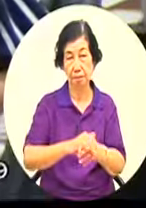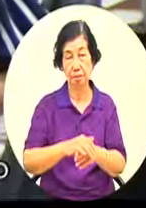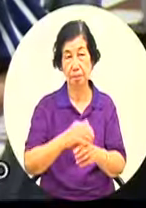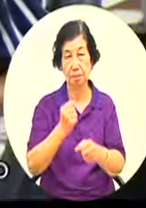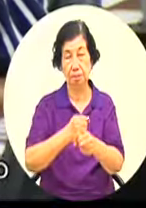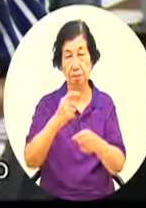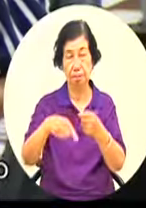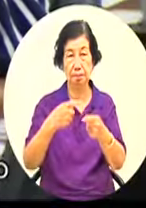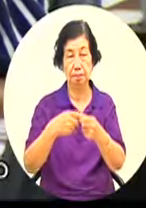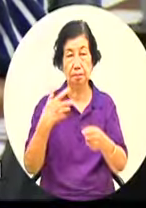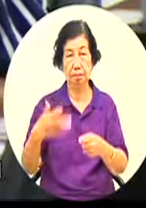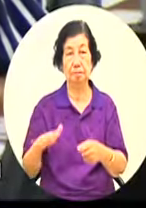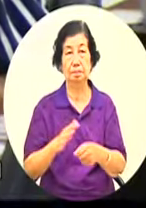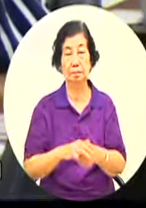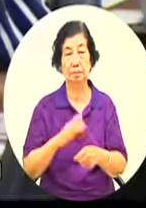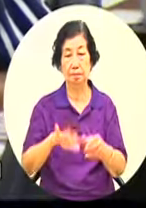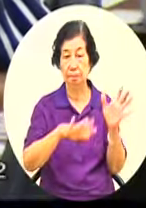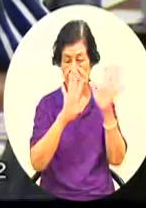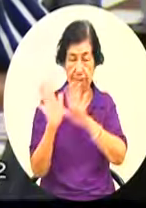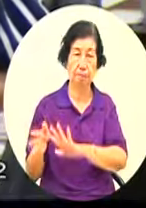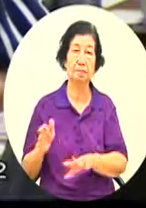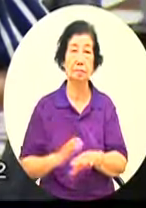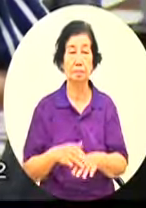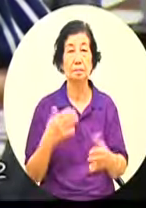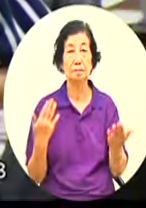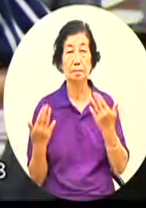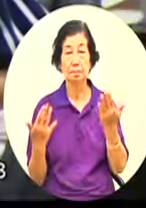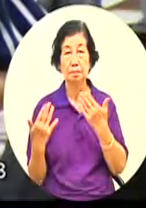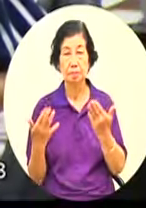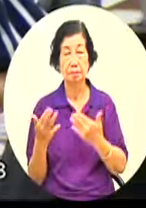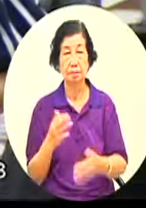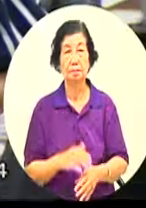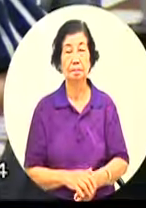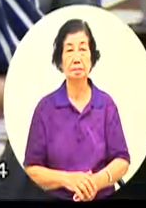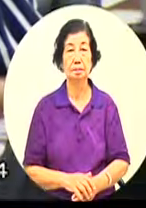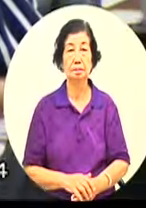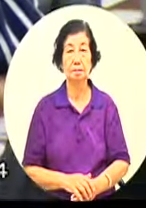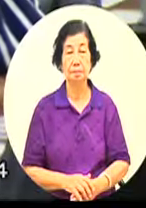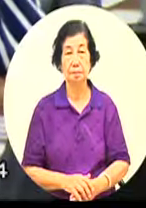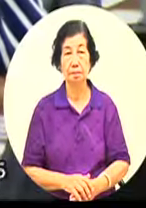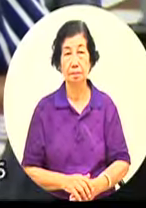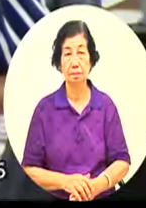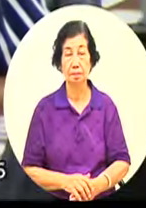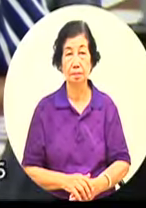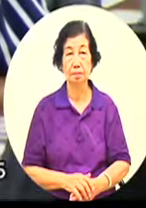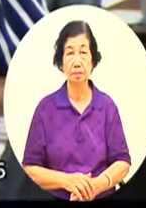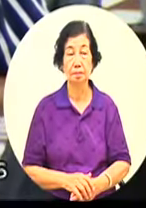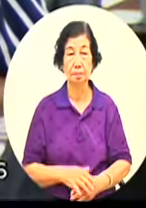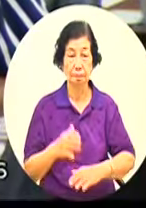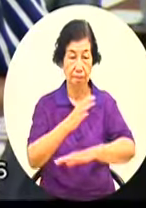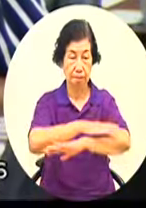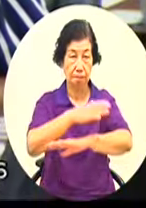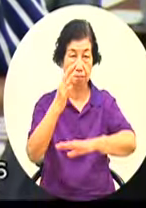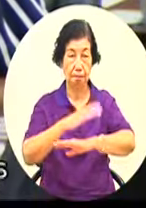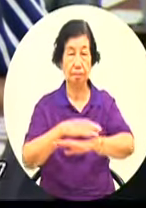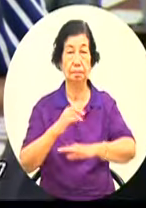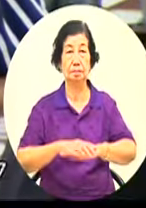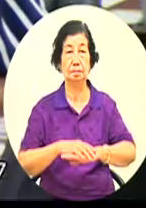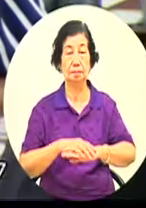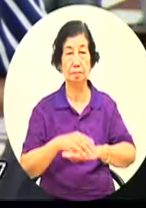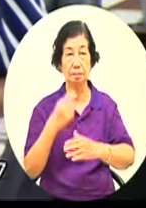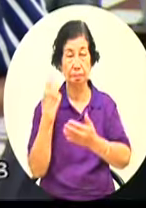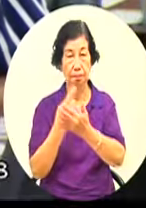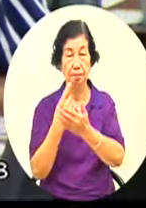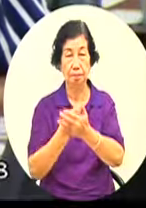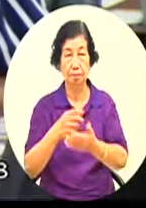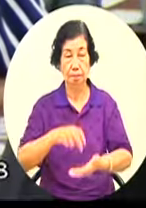以其实应该也知道状况。雅静要提的是，其实报章、媒体、杂志都有提，媒体都有